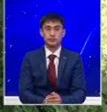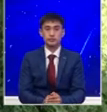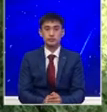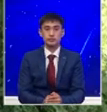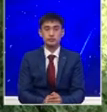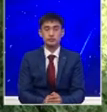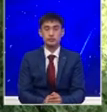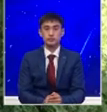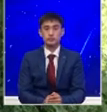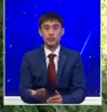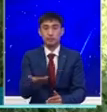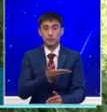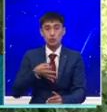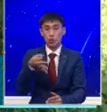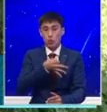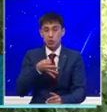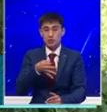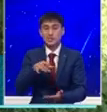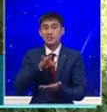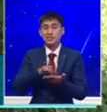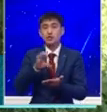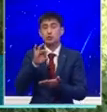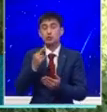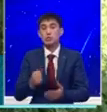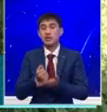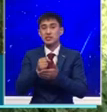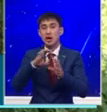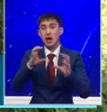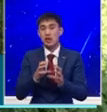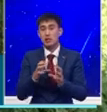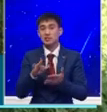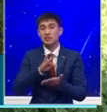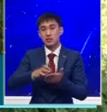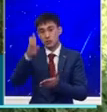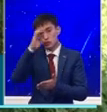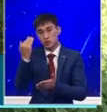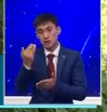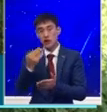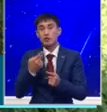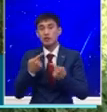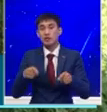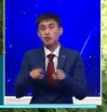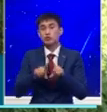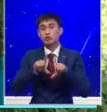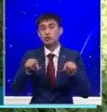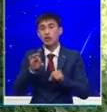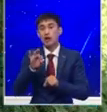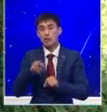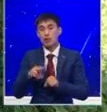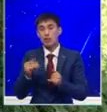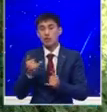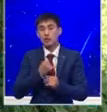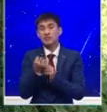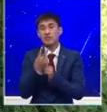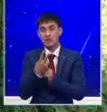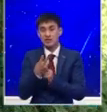заказу в нашей области действует центр социальной поддержки Аяла центр государственный А вот такие учреждения как рахм их у нас